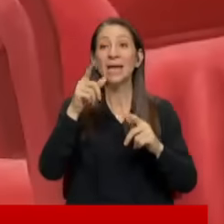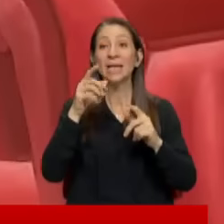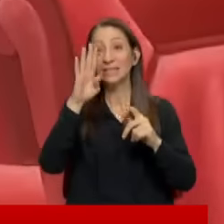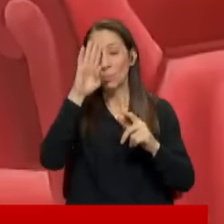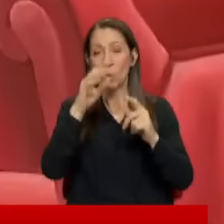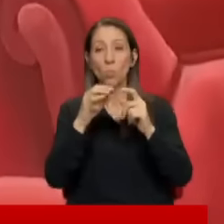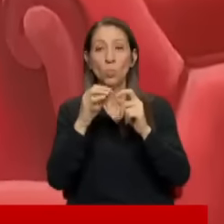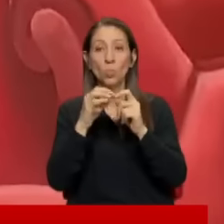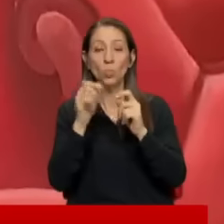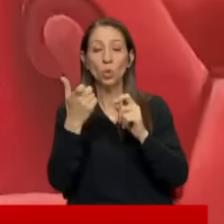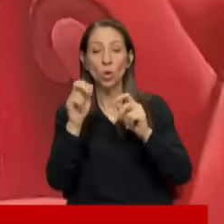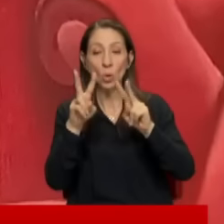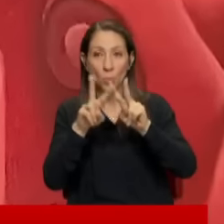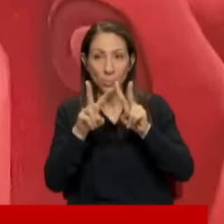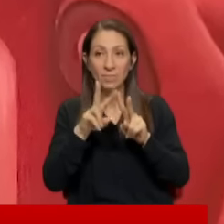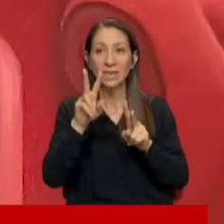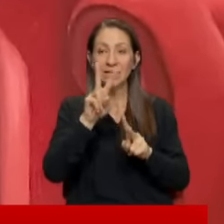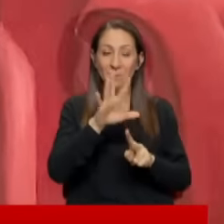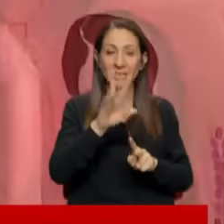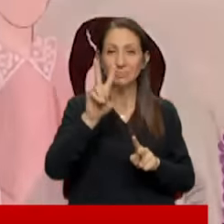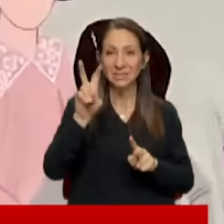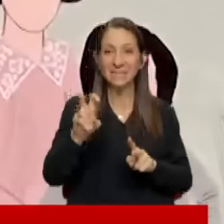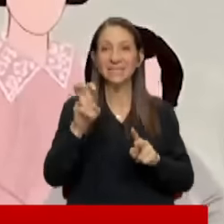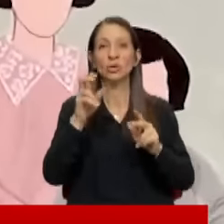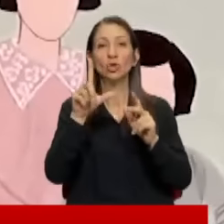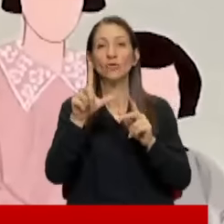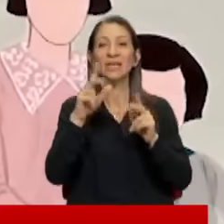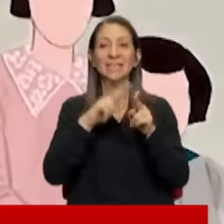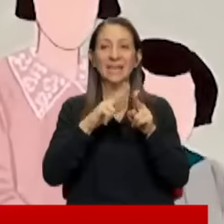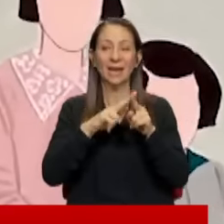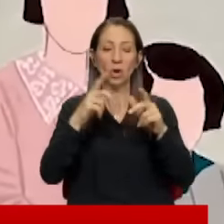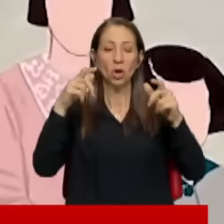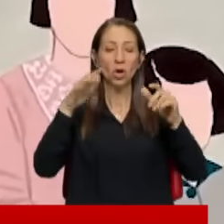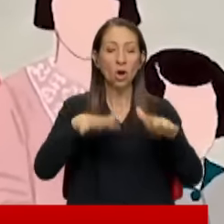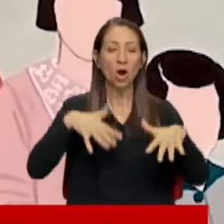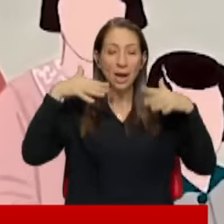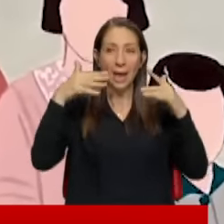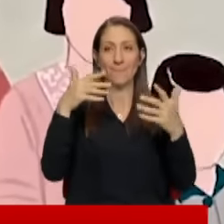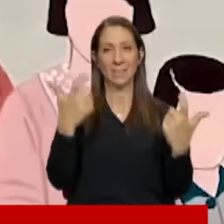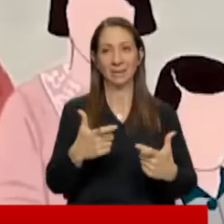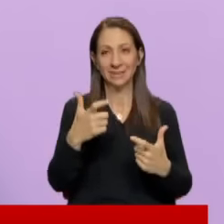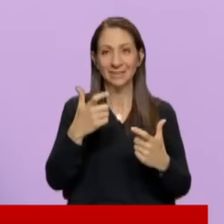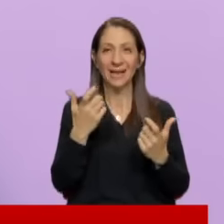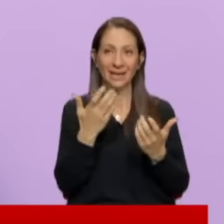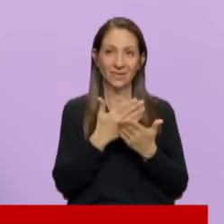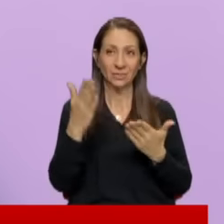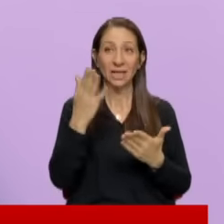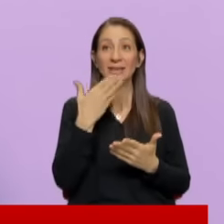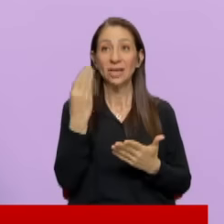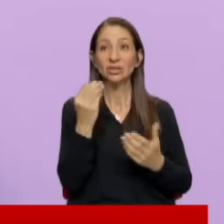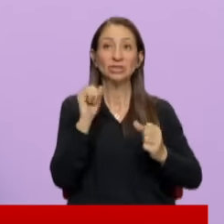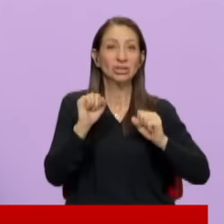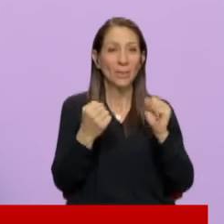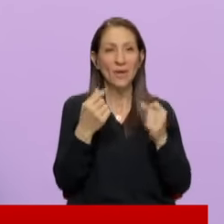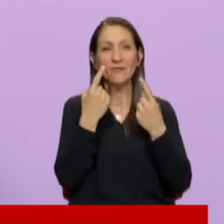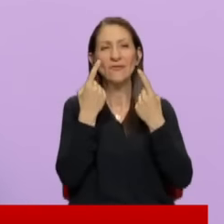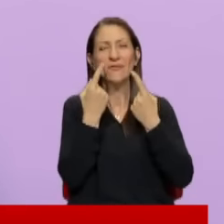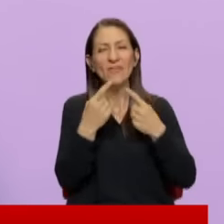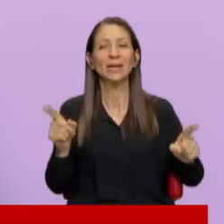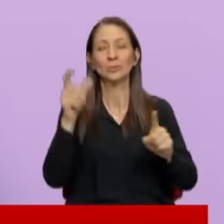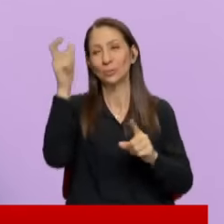Bloom 25-28 tarihleri arasında Lütfi Kırdar Kongre Merkezi'nde sanatseverlerle buluşacak. Yeni, genç, dinamik ve